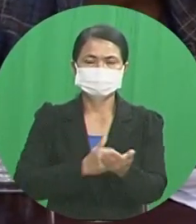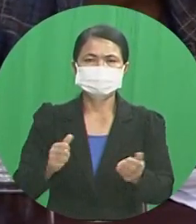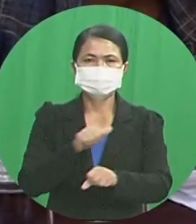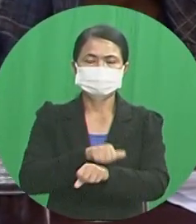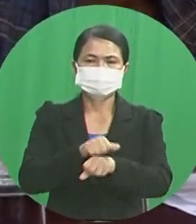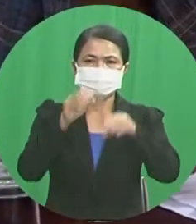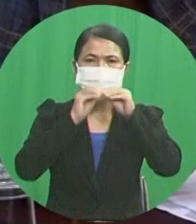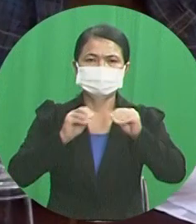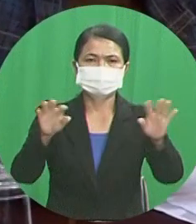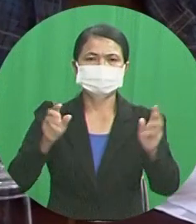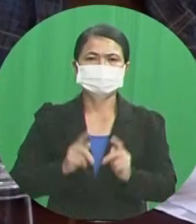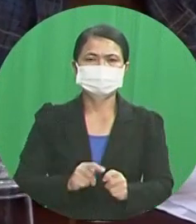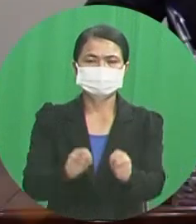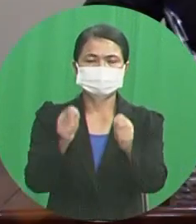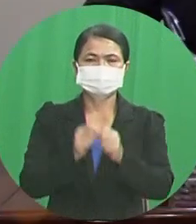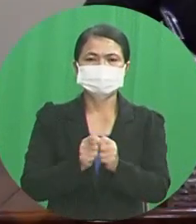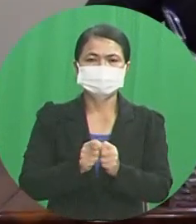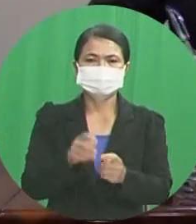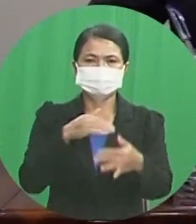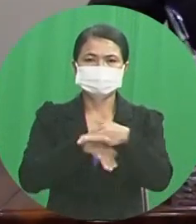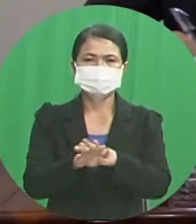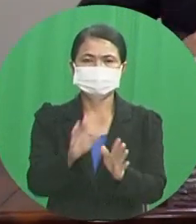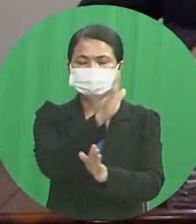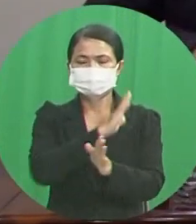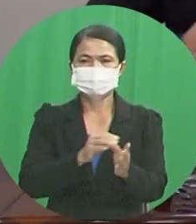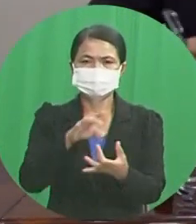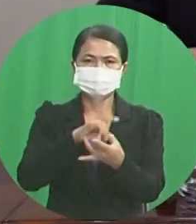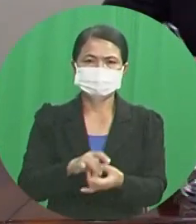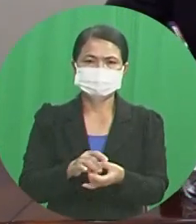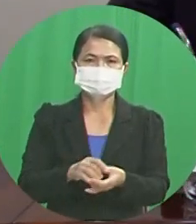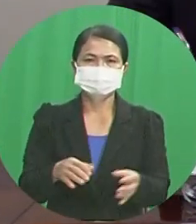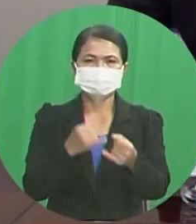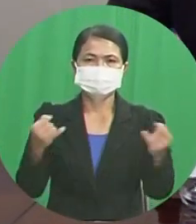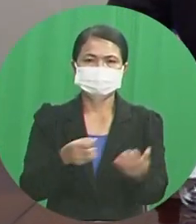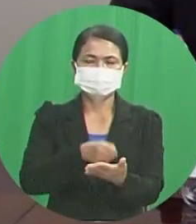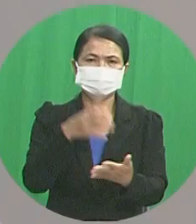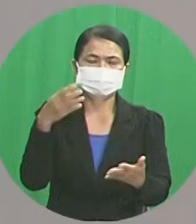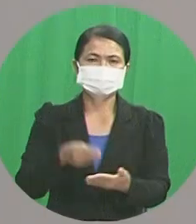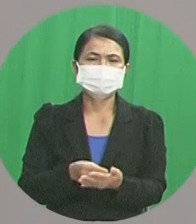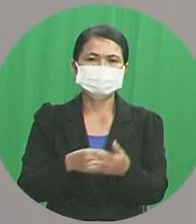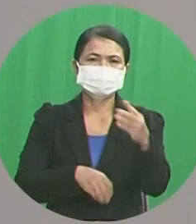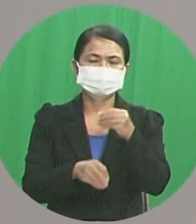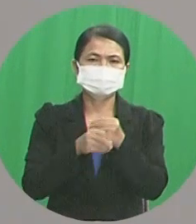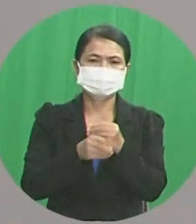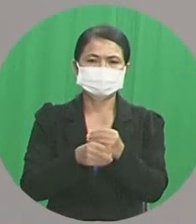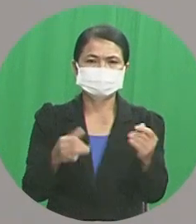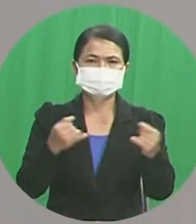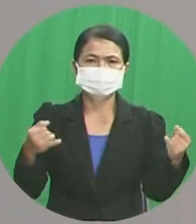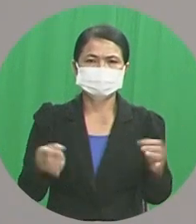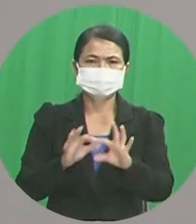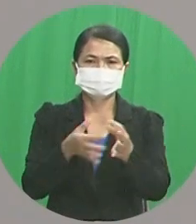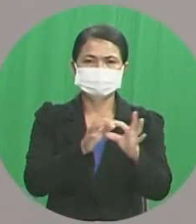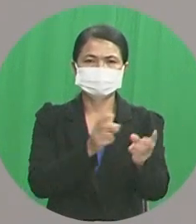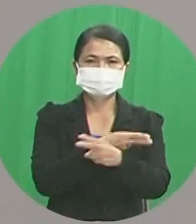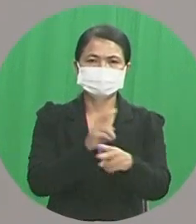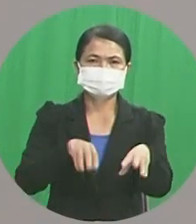ការងារផ្សព្វផ្សាយបច្ចេកទេសធាតចូលកសិកម្មពូជពង្រឹងខ្សែច្រវាក់តម្លៃបន្ថែមខ្សែច្រវាក់ផលិតកម្ម